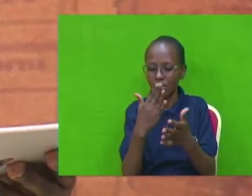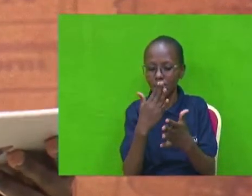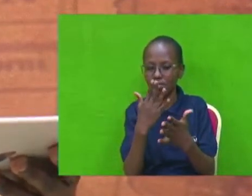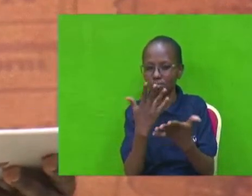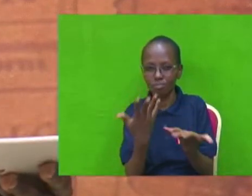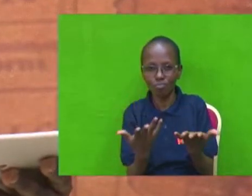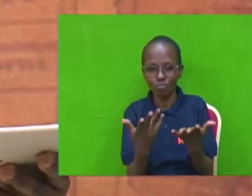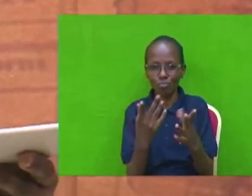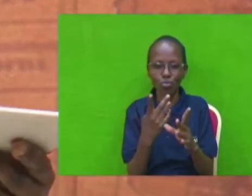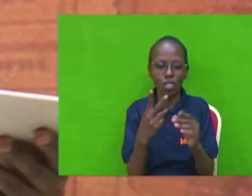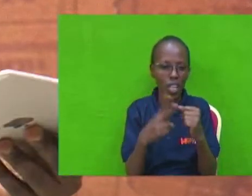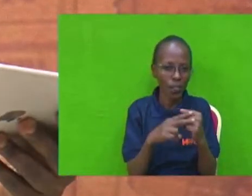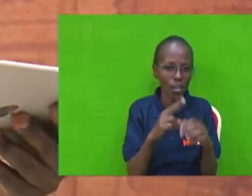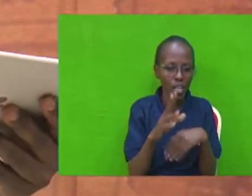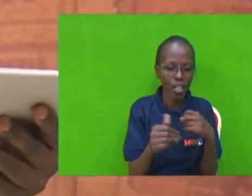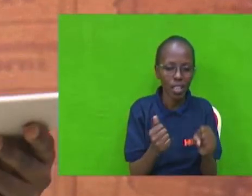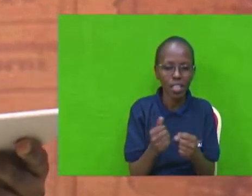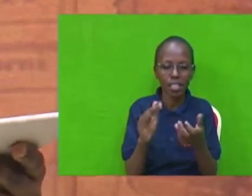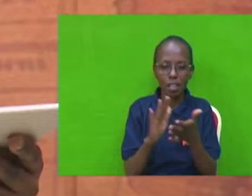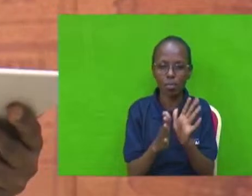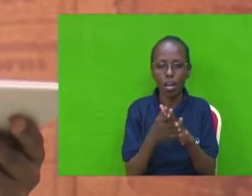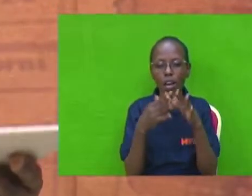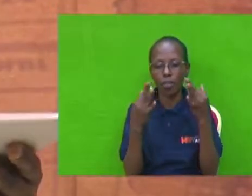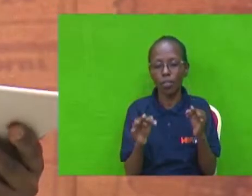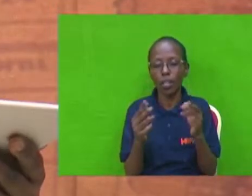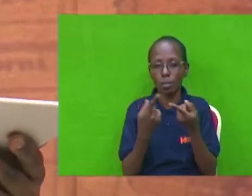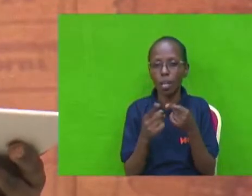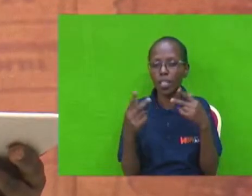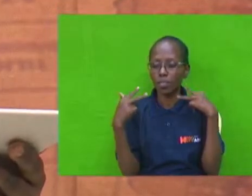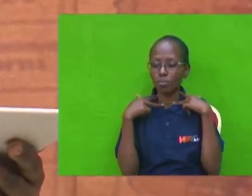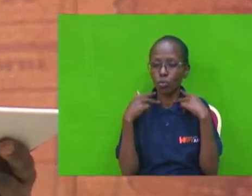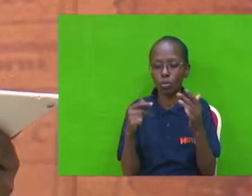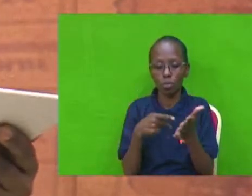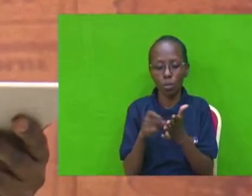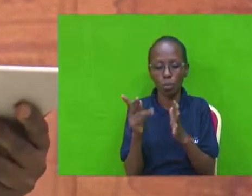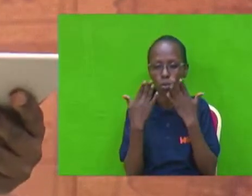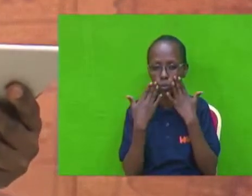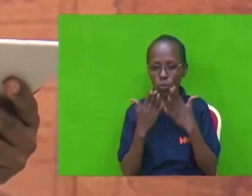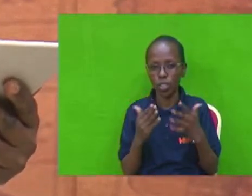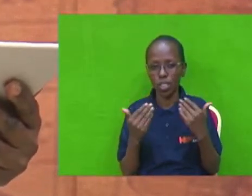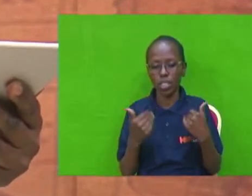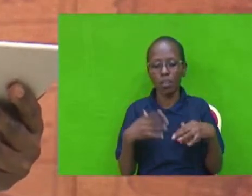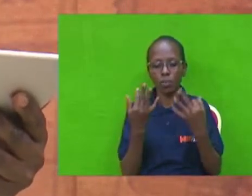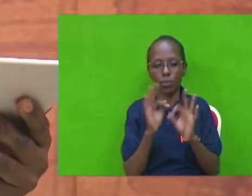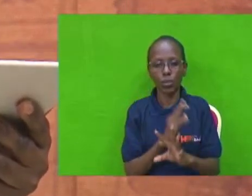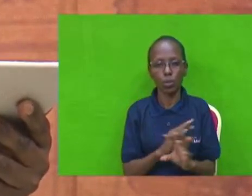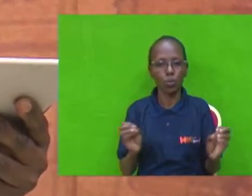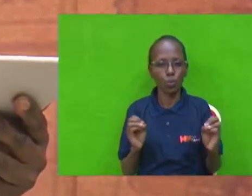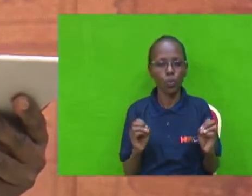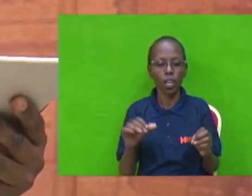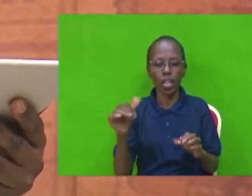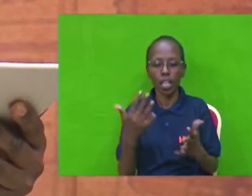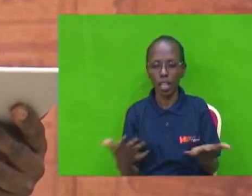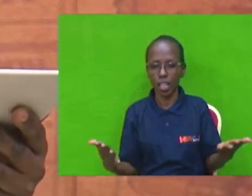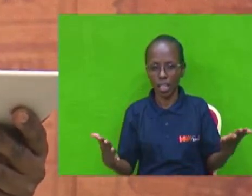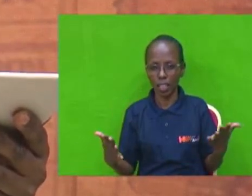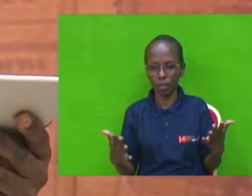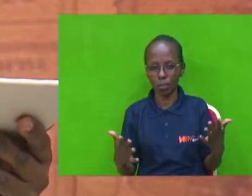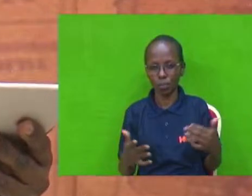Bibilia mwaka wa saba anakuwa lakini mtumwa aliyenunuliwa hana uhuru. Halafu kitu kingine mwalimu,